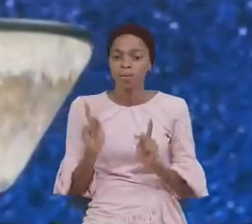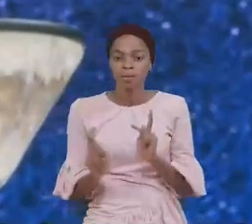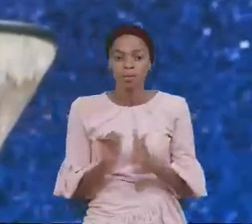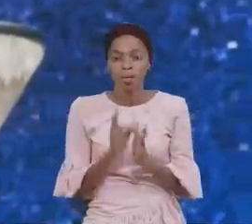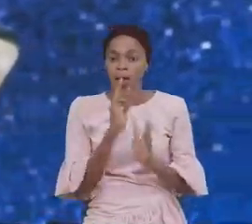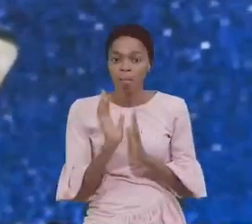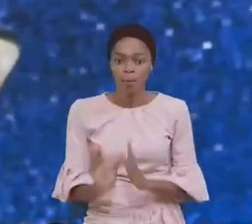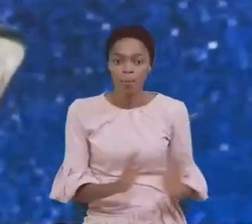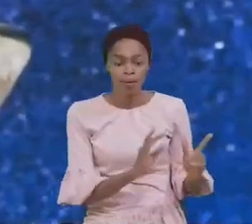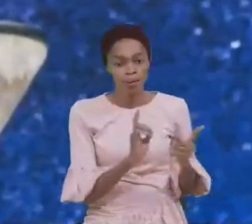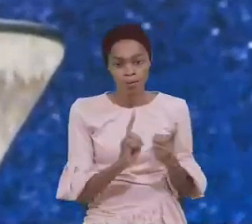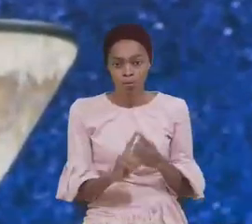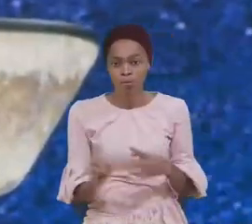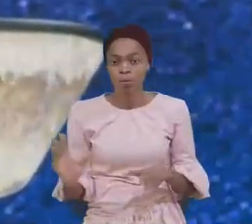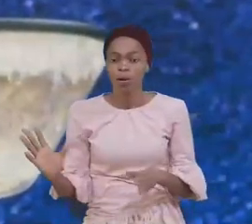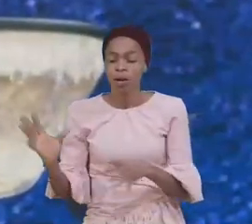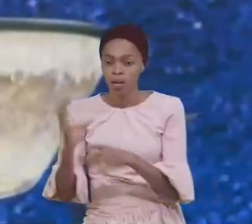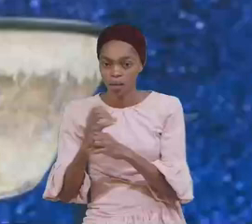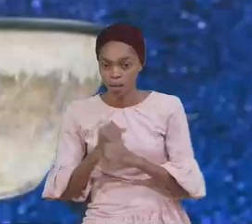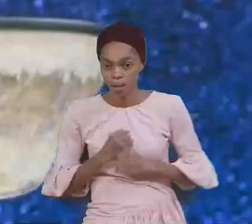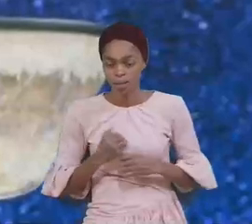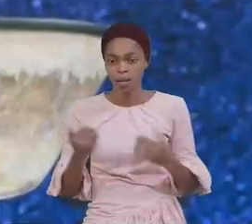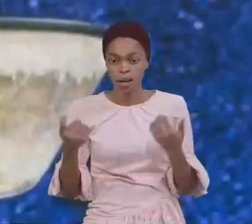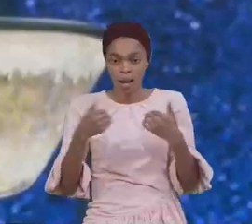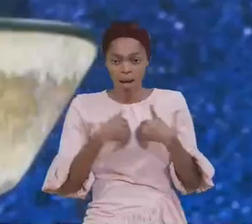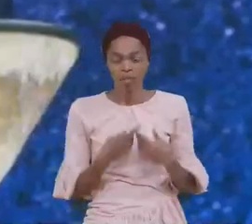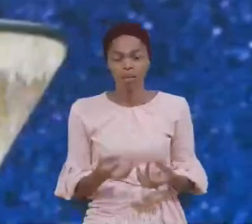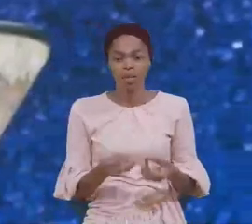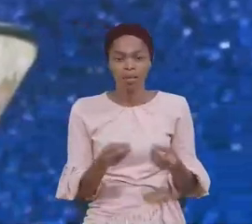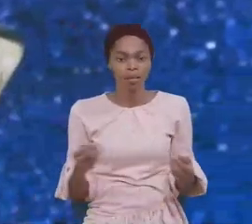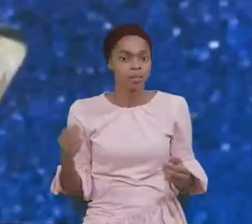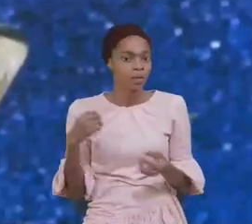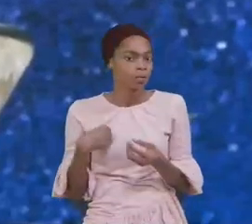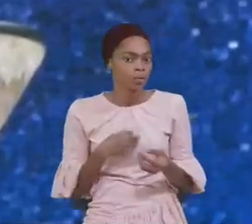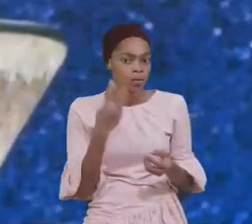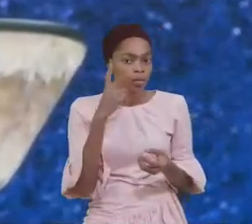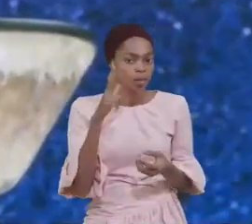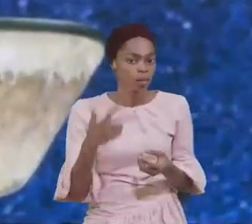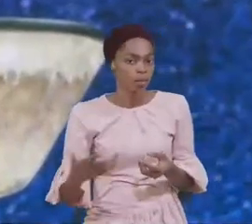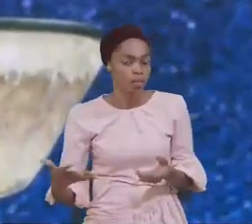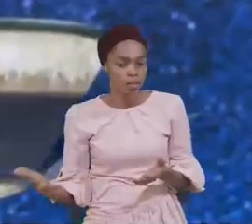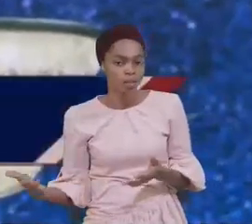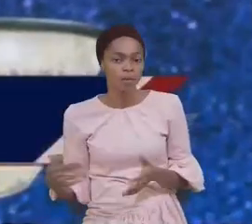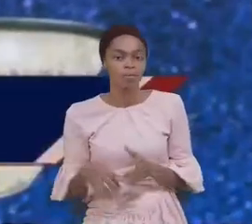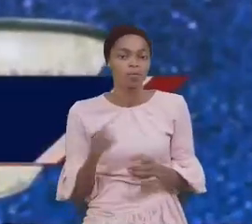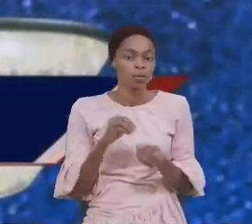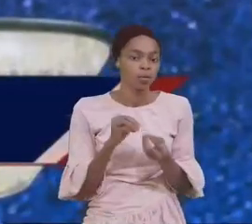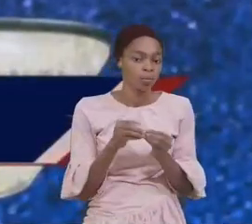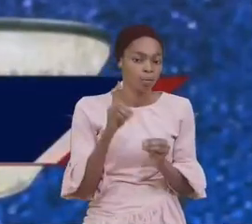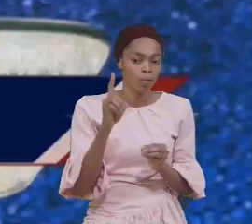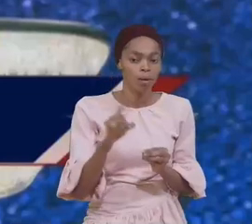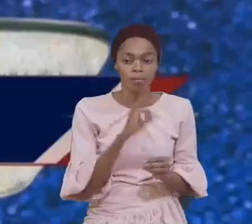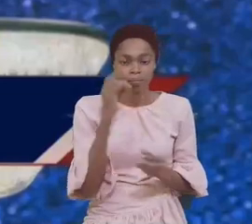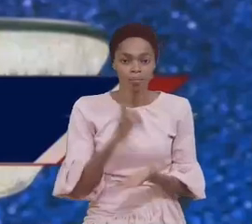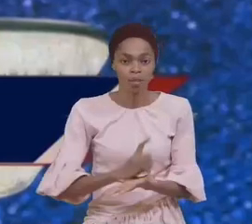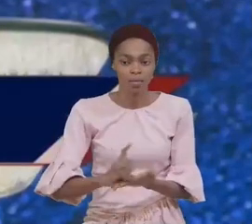à hériter le pays, nous allons voir 3 choses ici. 1, nous allons voir ici le plan